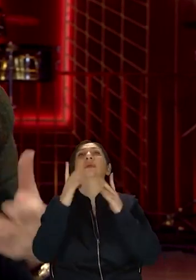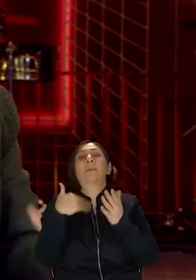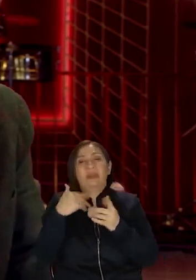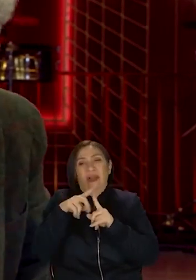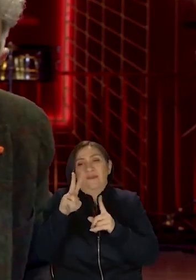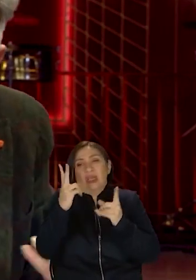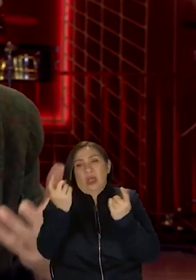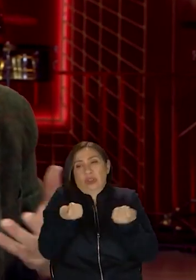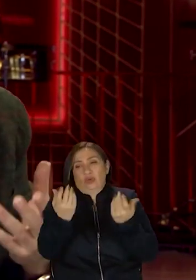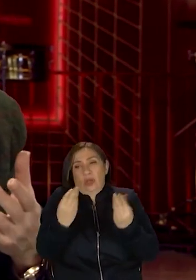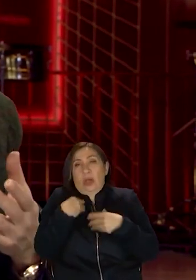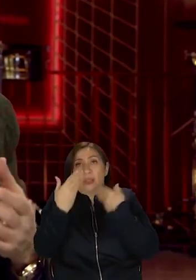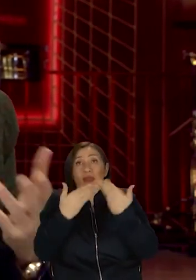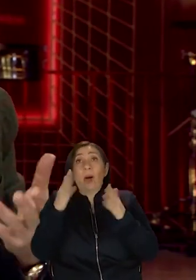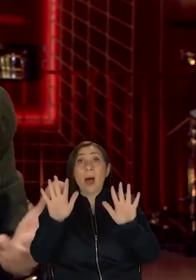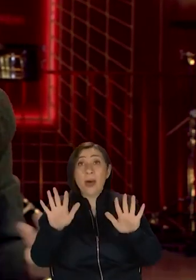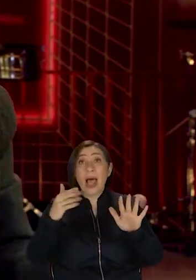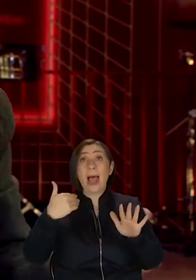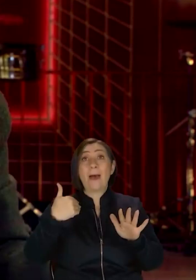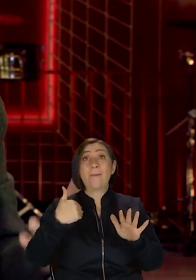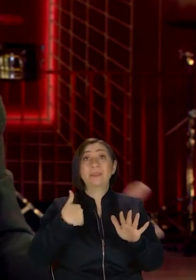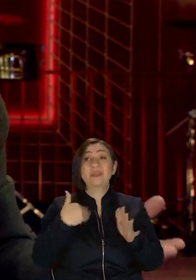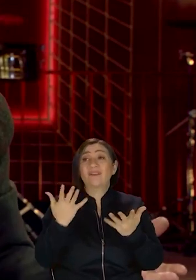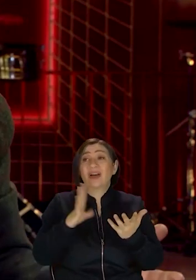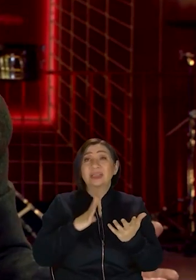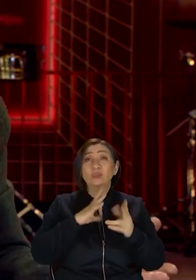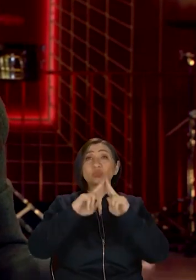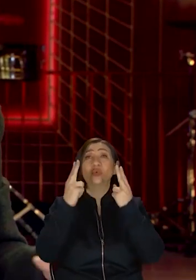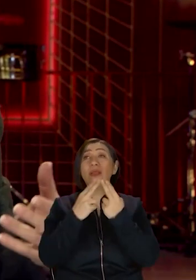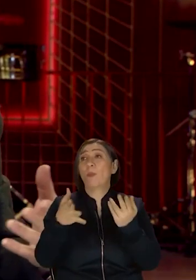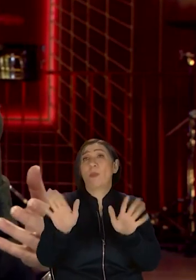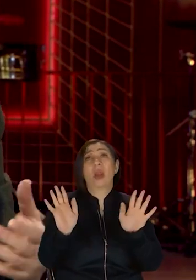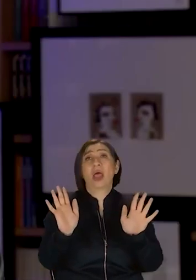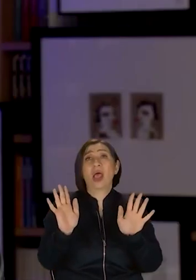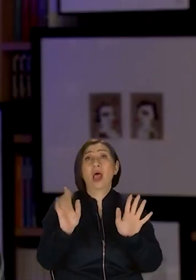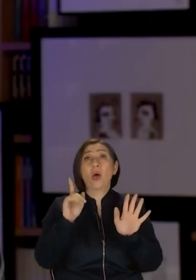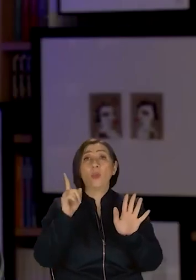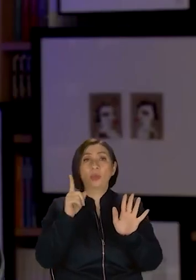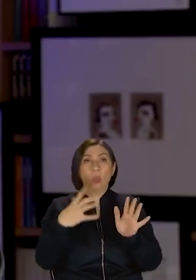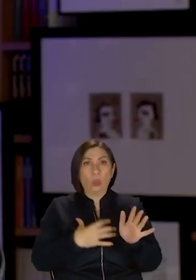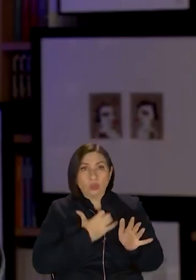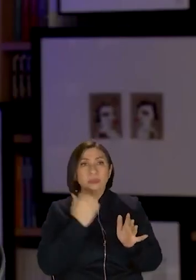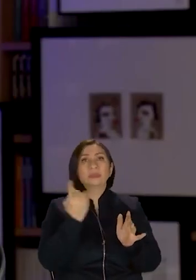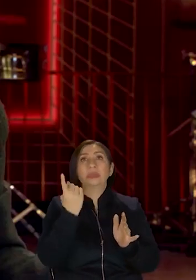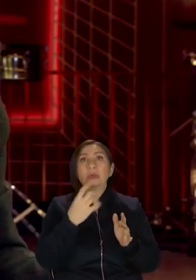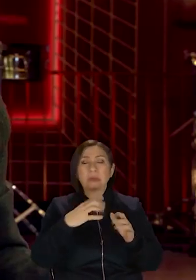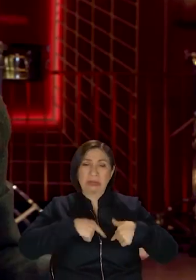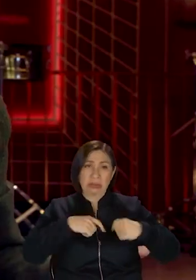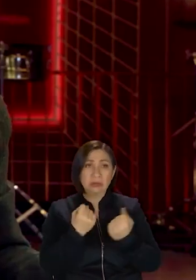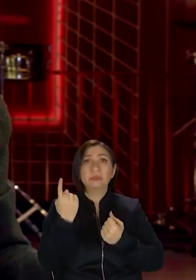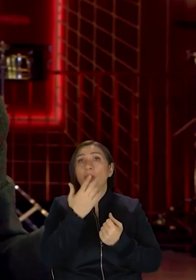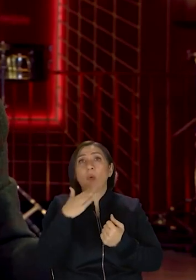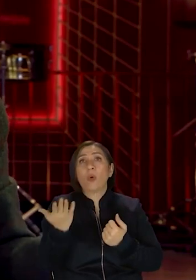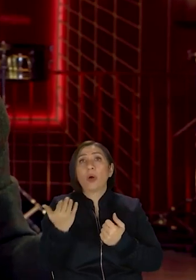insanım olarak öyle gösterme. Ama bize yani ne var ki bunda? Zaten bütün dünyada böyle oluyor. Yani bundan alınacak bir şey yok ki, hislenecek bir şey yok